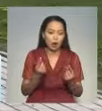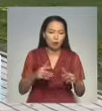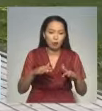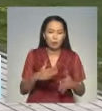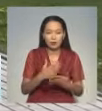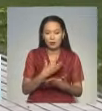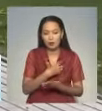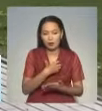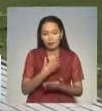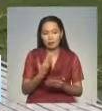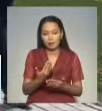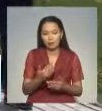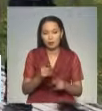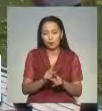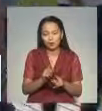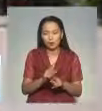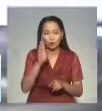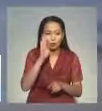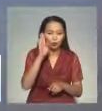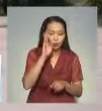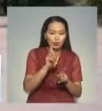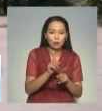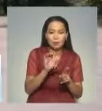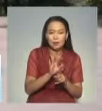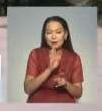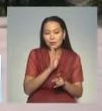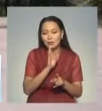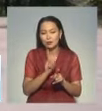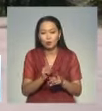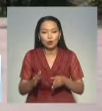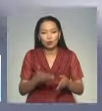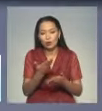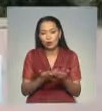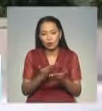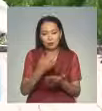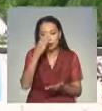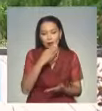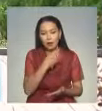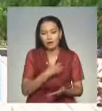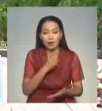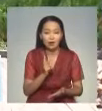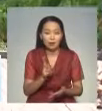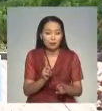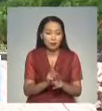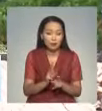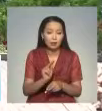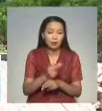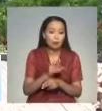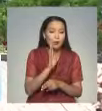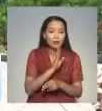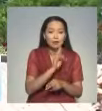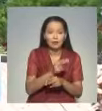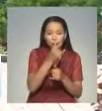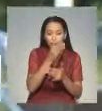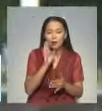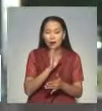деп 40 үйден тиятын да, ұлды ұлы мақсаттарға жетелеп жол көрсететін де әке. 100 мектеп бере алмайтын тәрбиені бойға сіңдіріп,